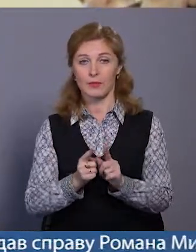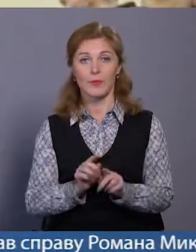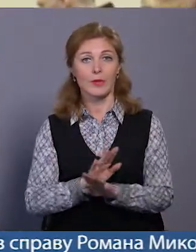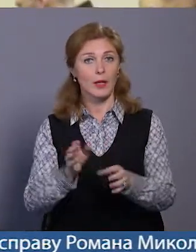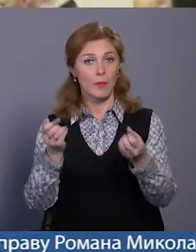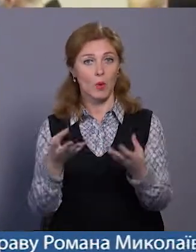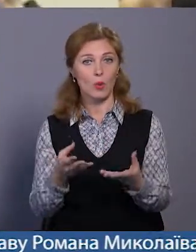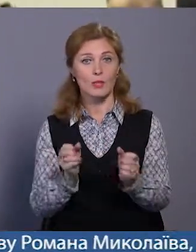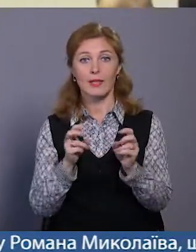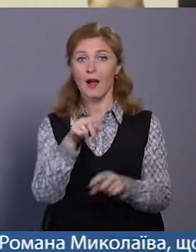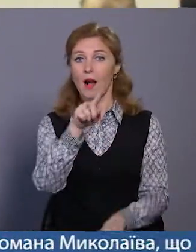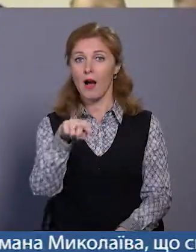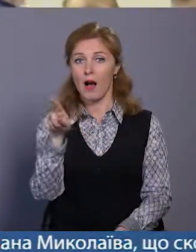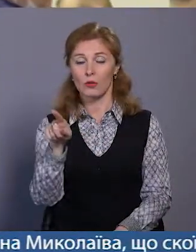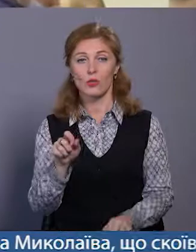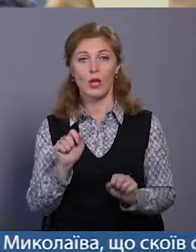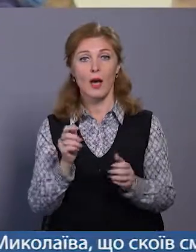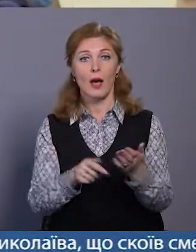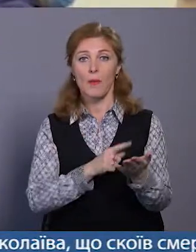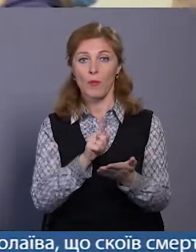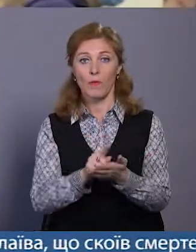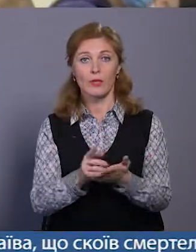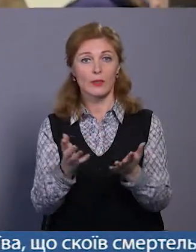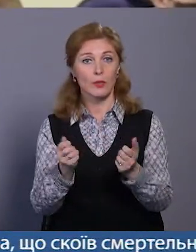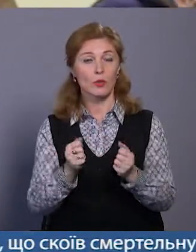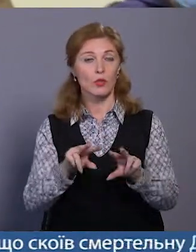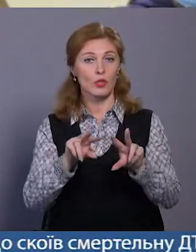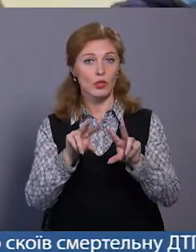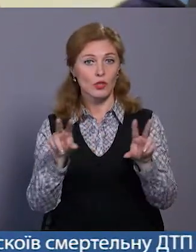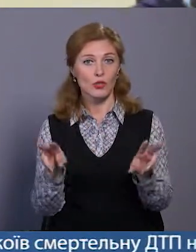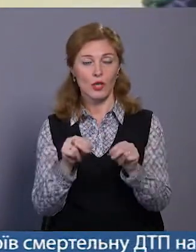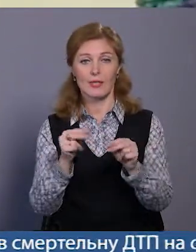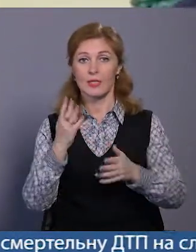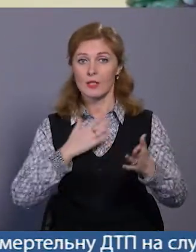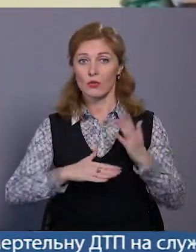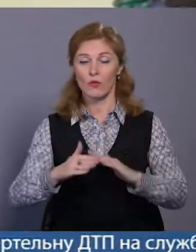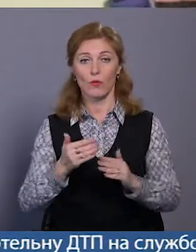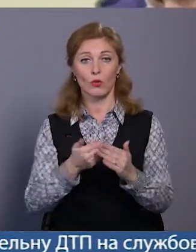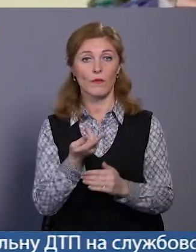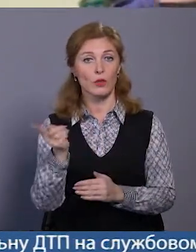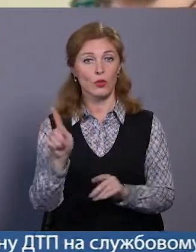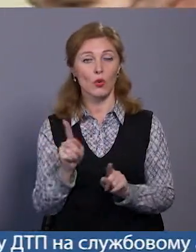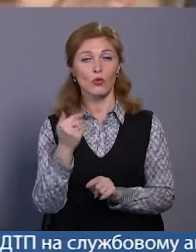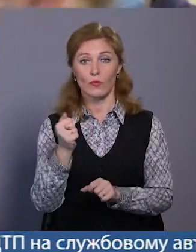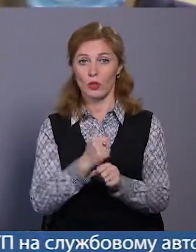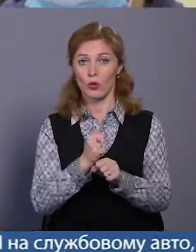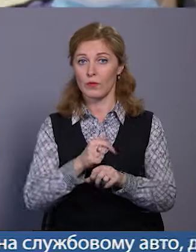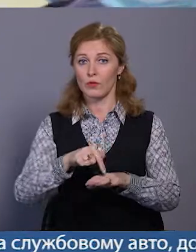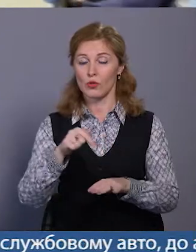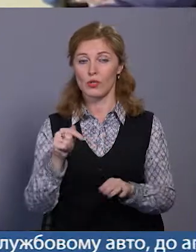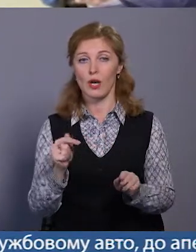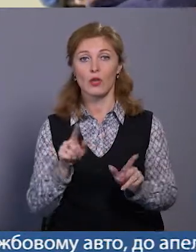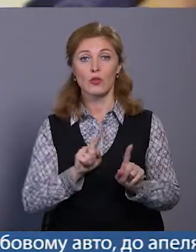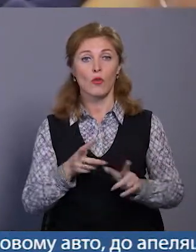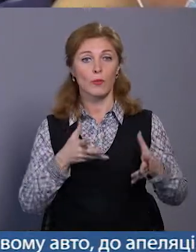як галочка стояти, він має приносити їм це щастя, задоволення від того, що вони роблять, і відчуття від того, що вони безпосередньо